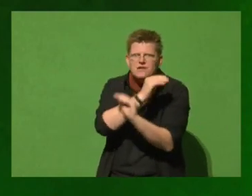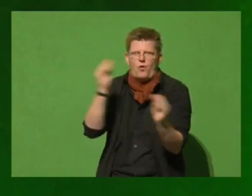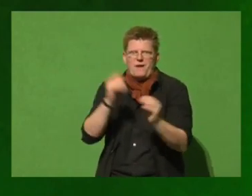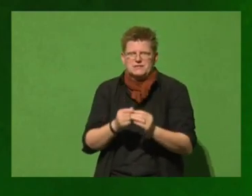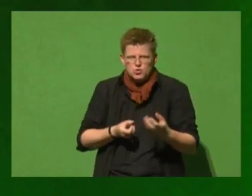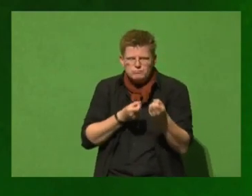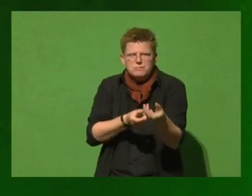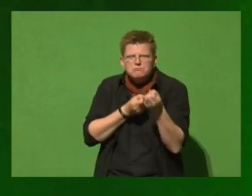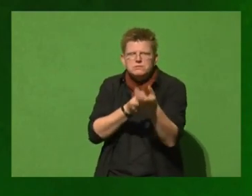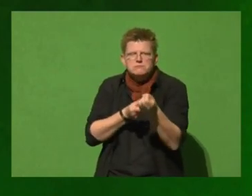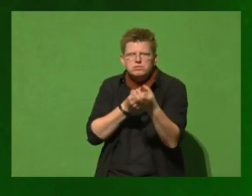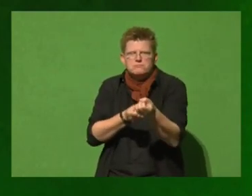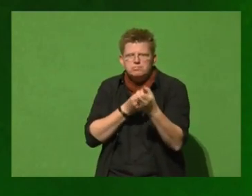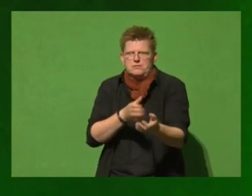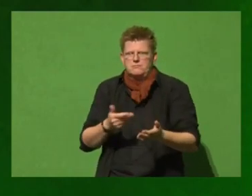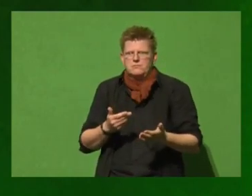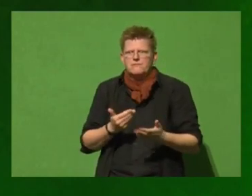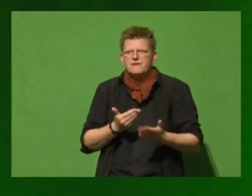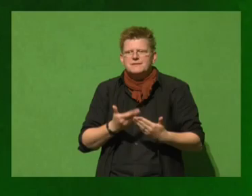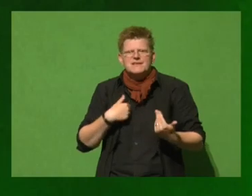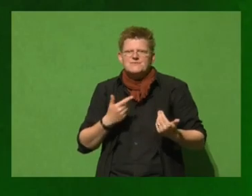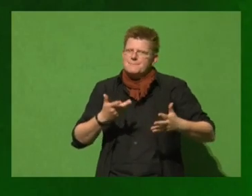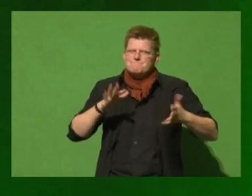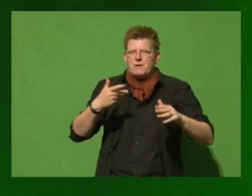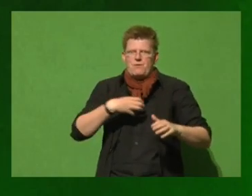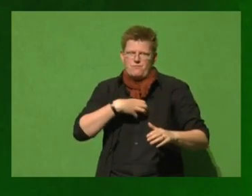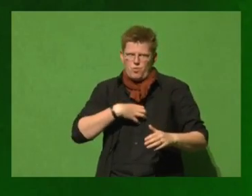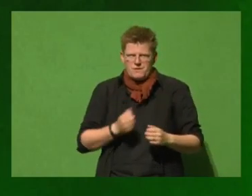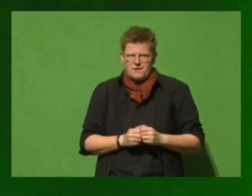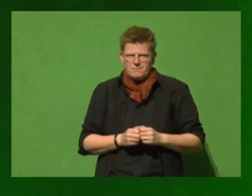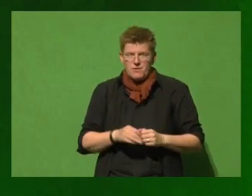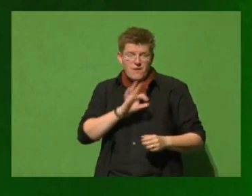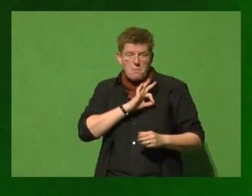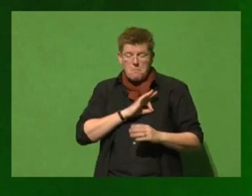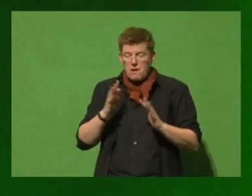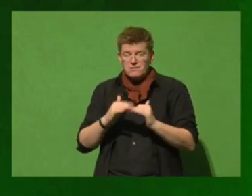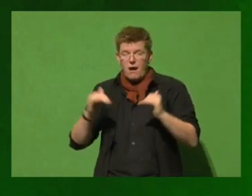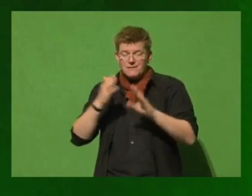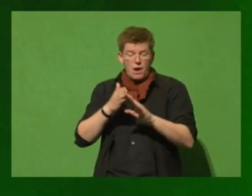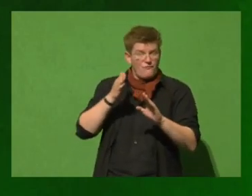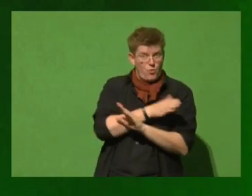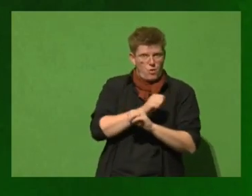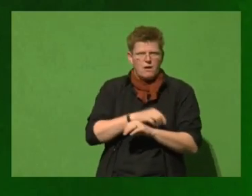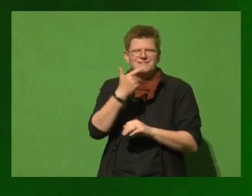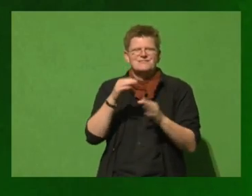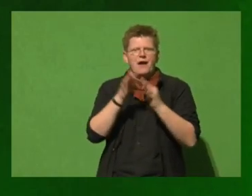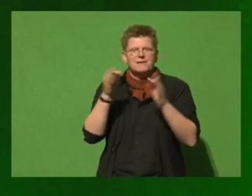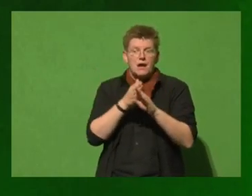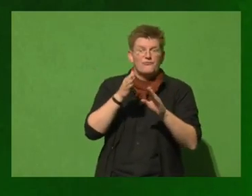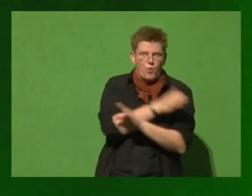die Möglichkeit geben, mindestens 48 Stunden vor einem Parteitag über alle Änderungsanträge Bescheid zu